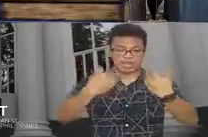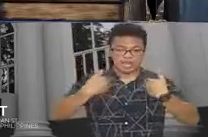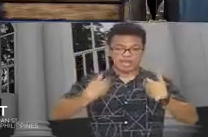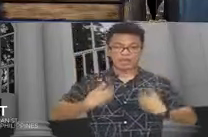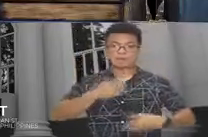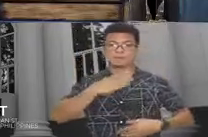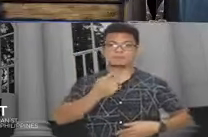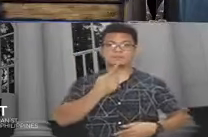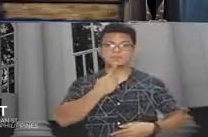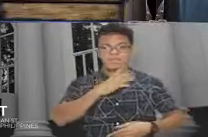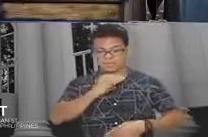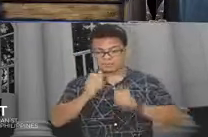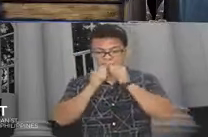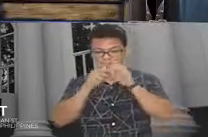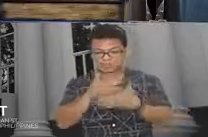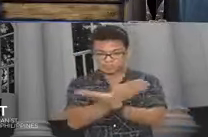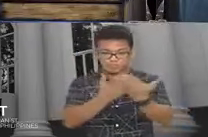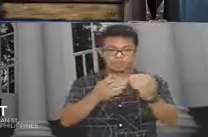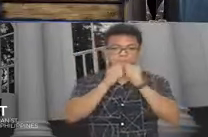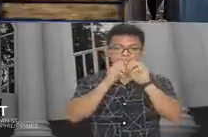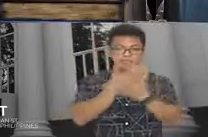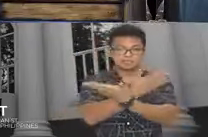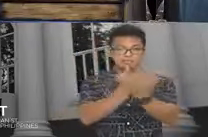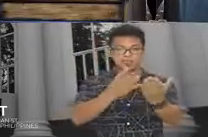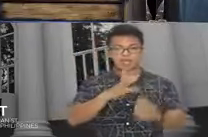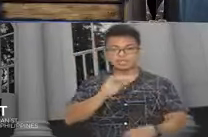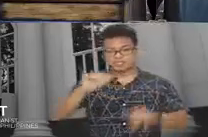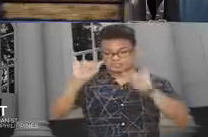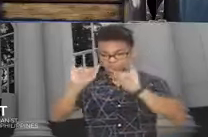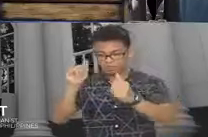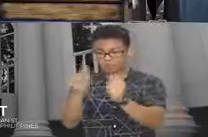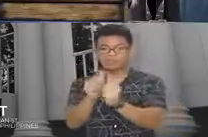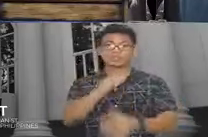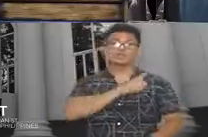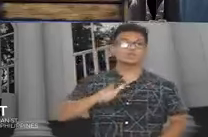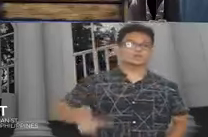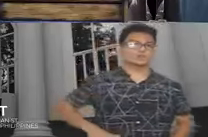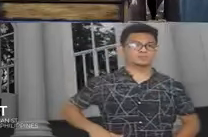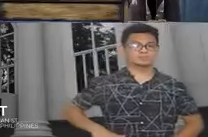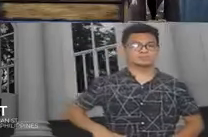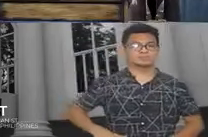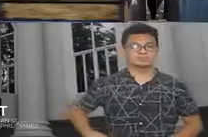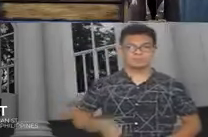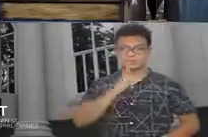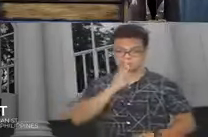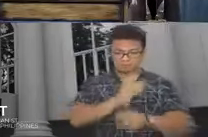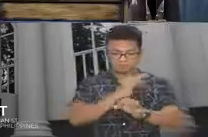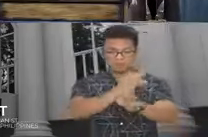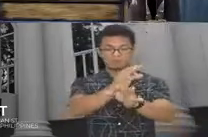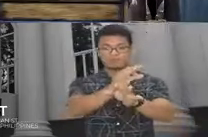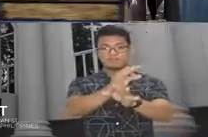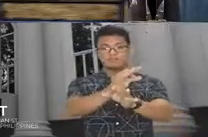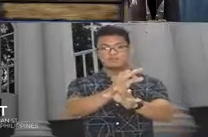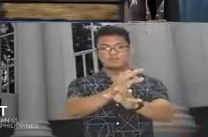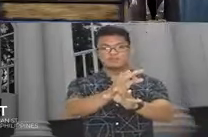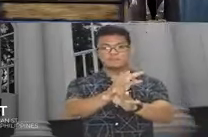my favor. I will bless you. I will bless you. I will bless you. And stay with the Lord. Be